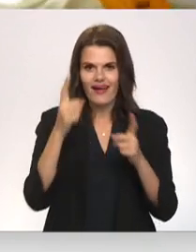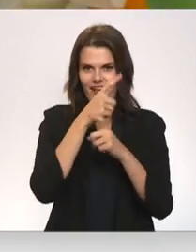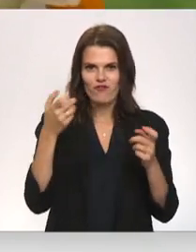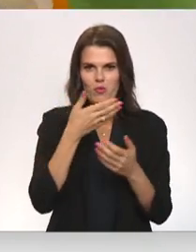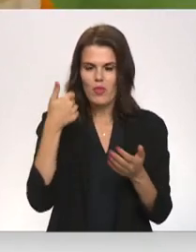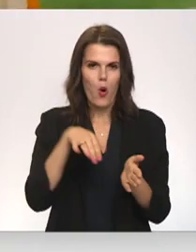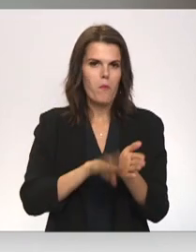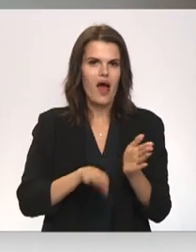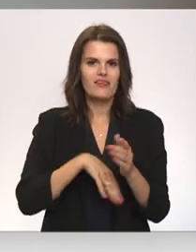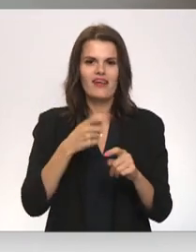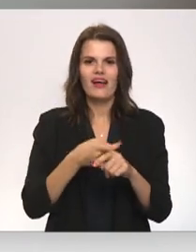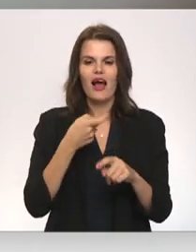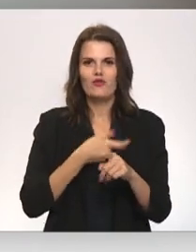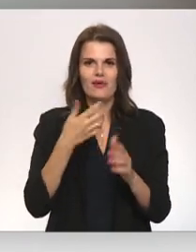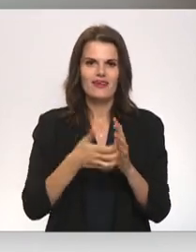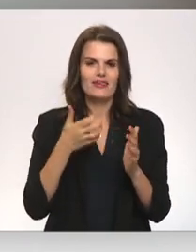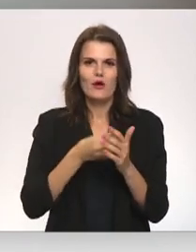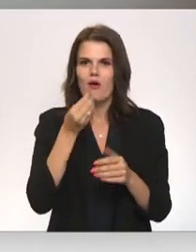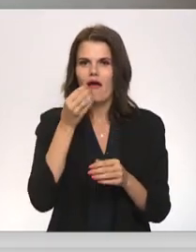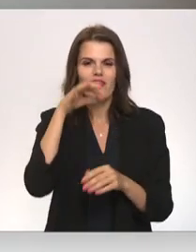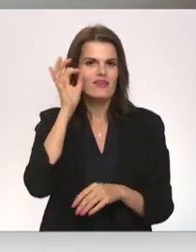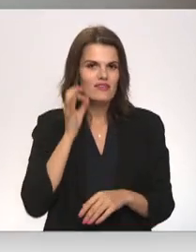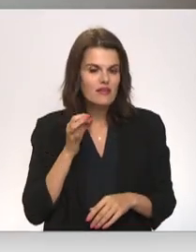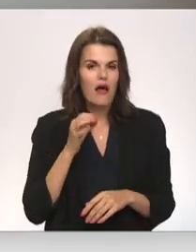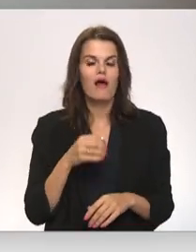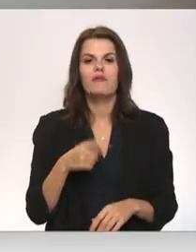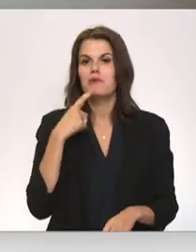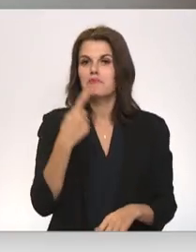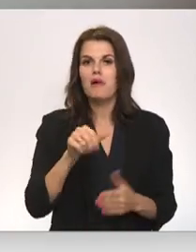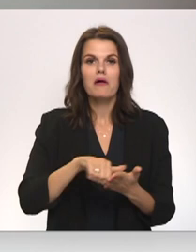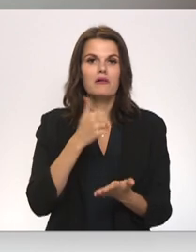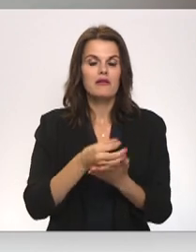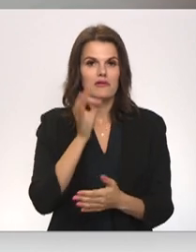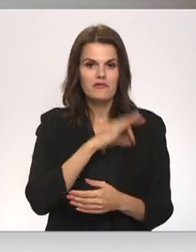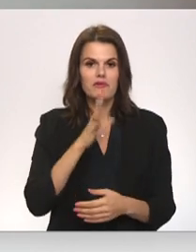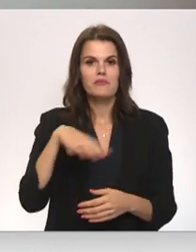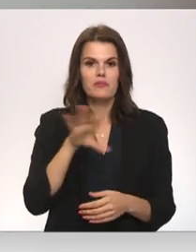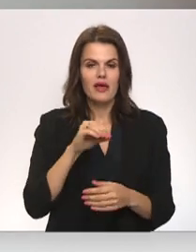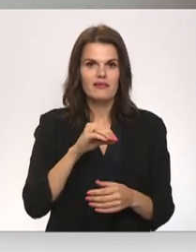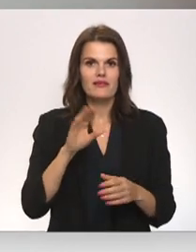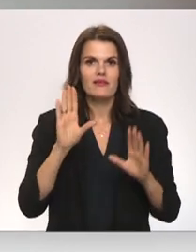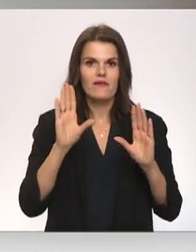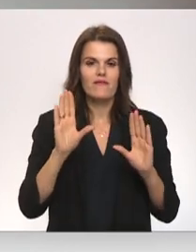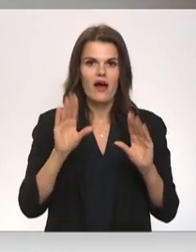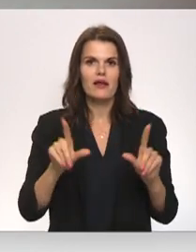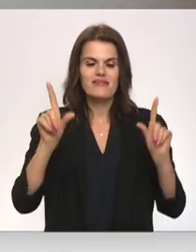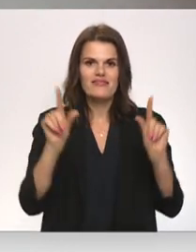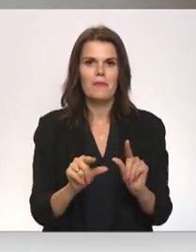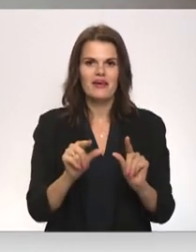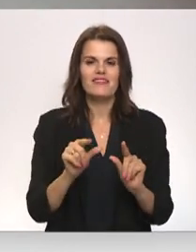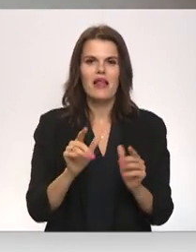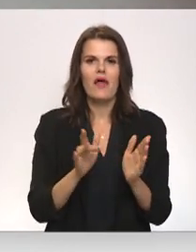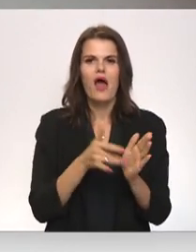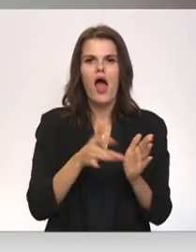parasto kartupeli. Galvenais arī iegūms no tā visa mums ir izdevies arī samazināt kaloritāti produktam, tāpēc,